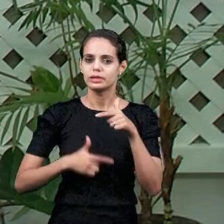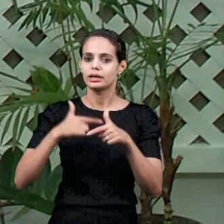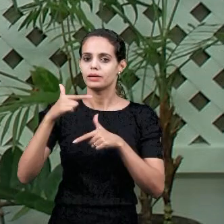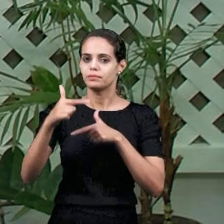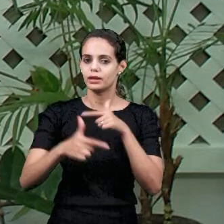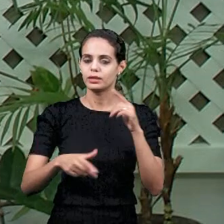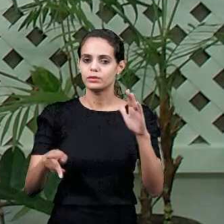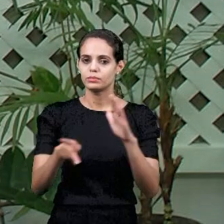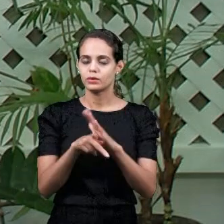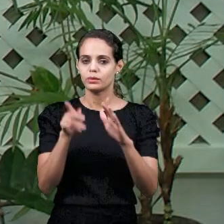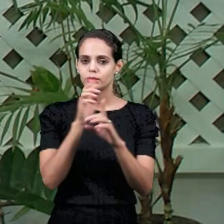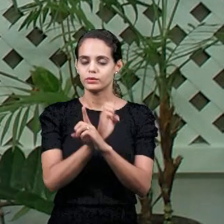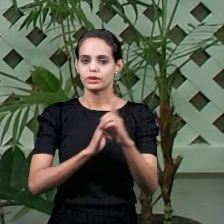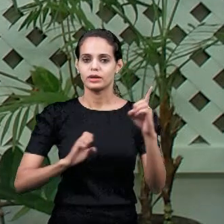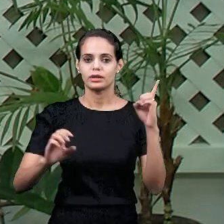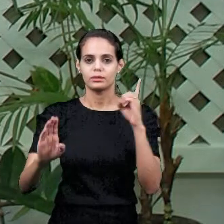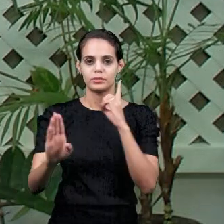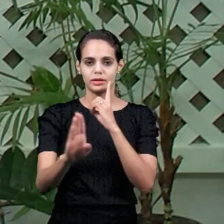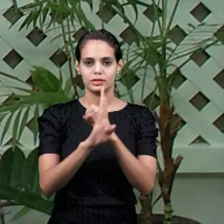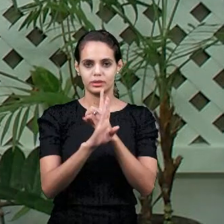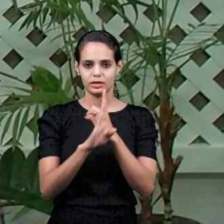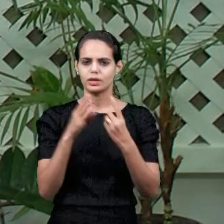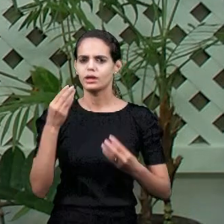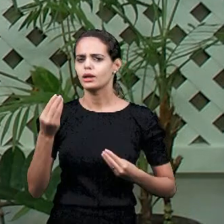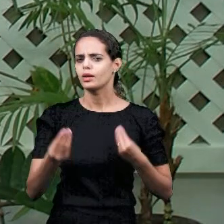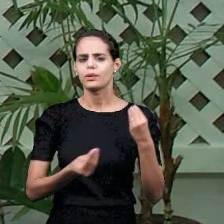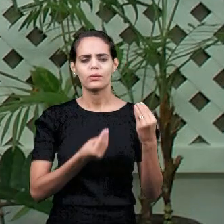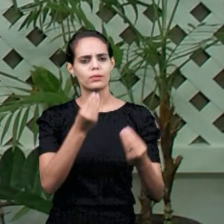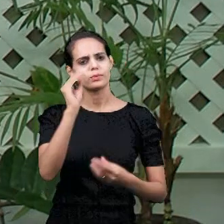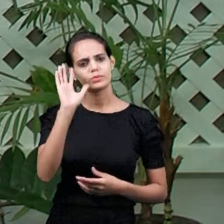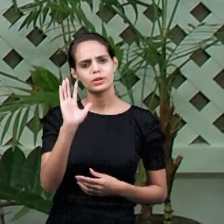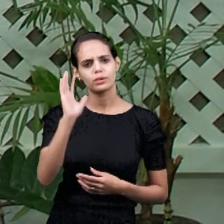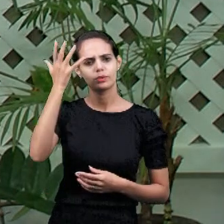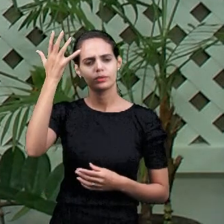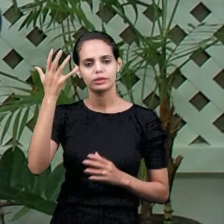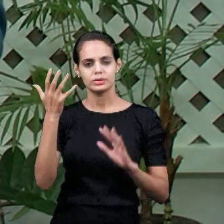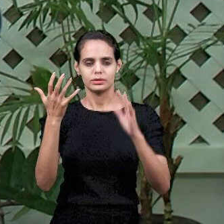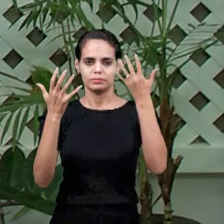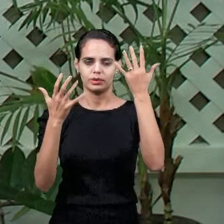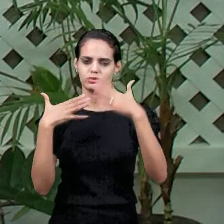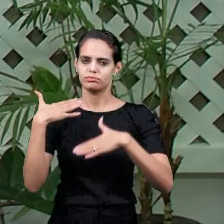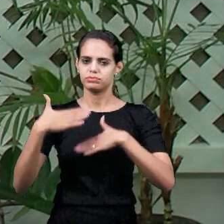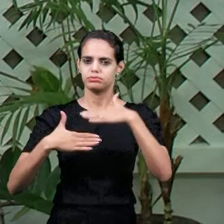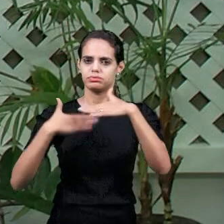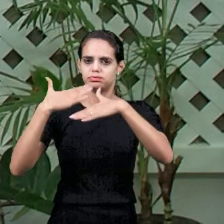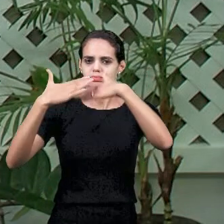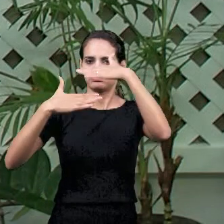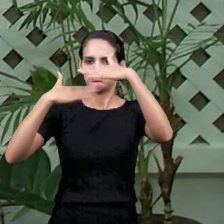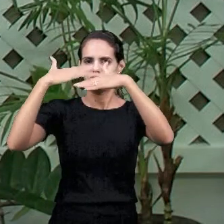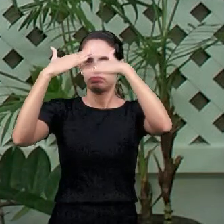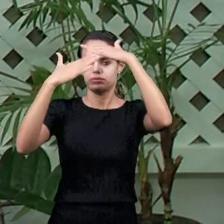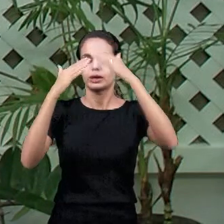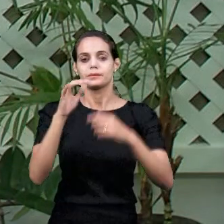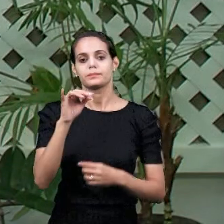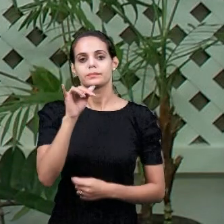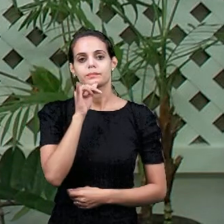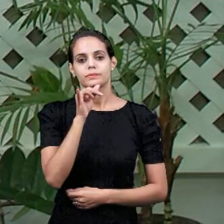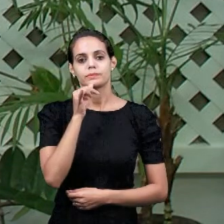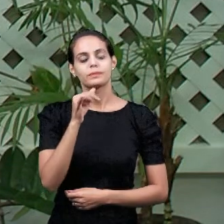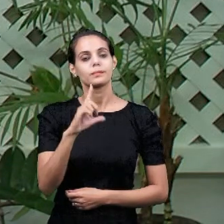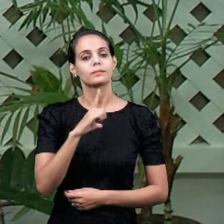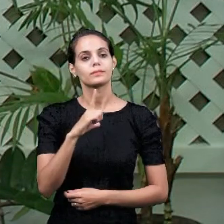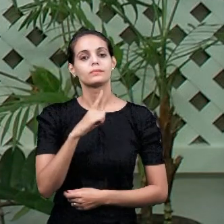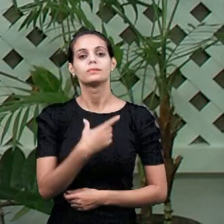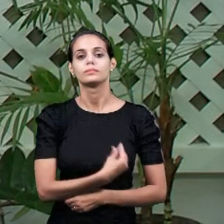comment ça s'est passé, la croissance. Par exemple, nous avons eu la participation aujourd'hui dans cette école biblique dominicale de